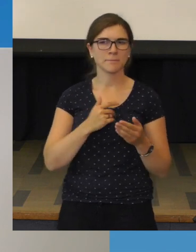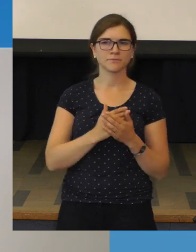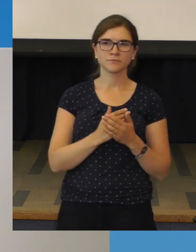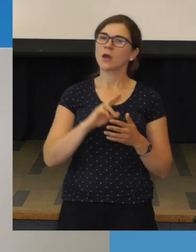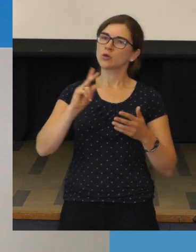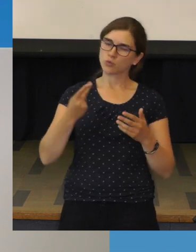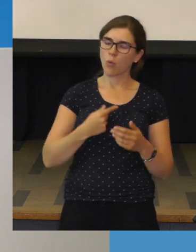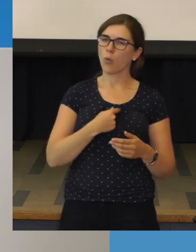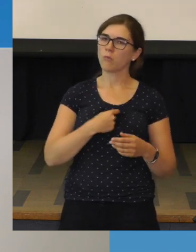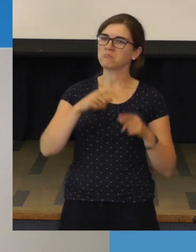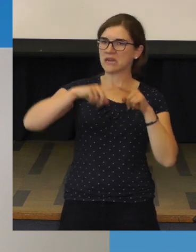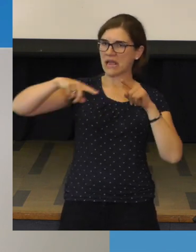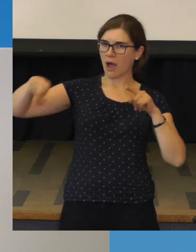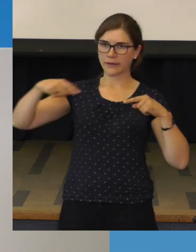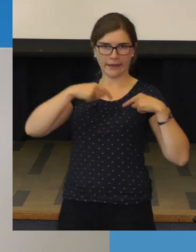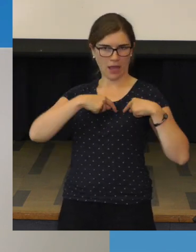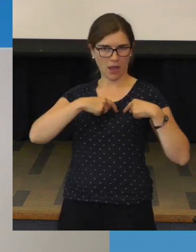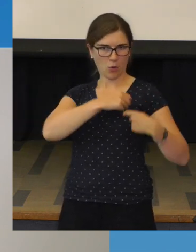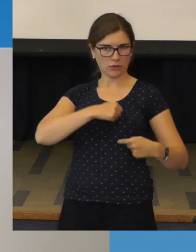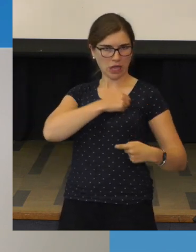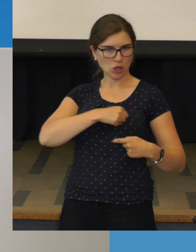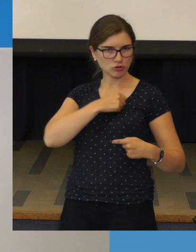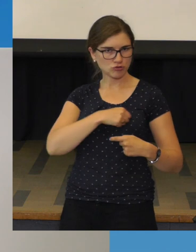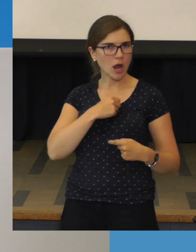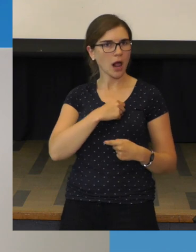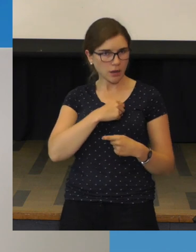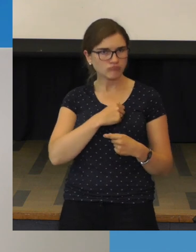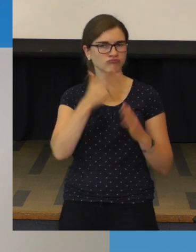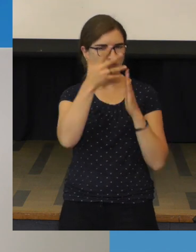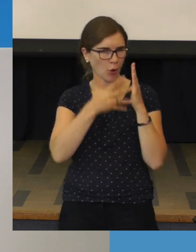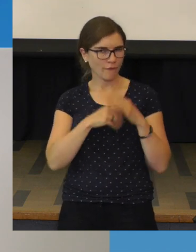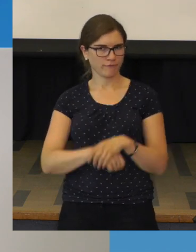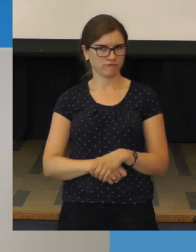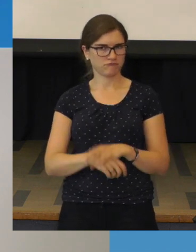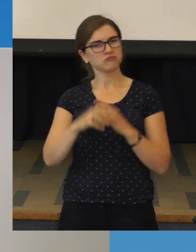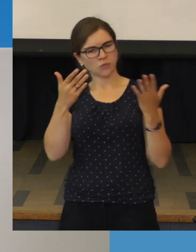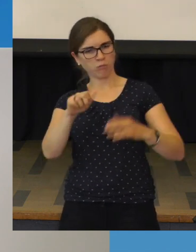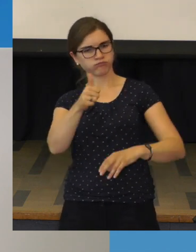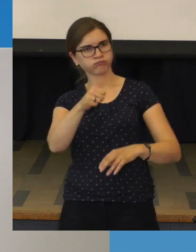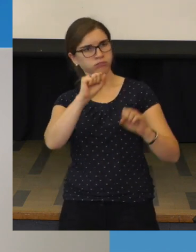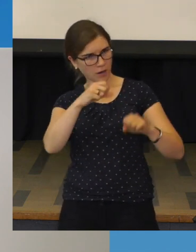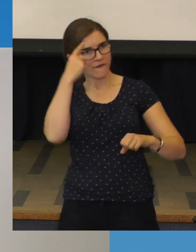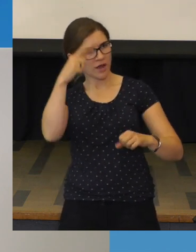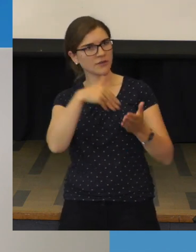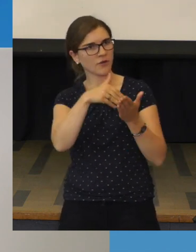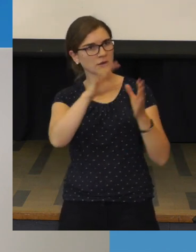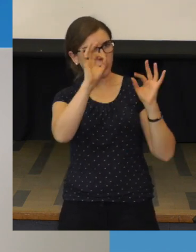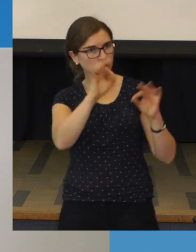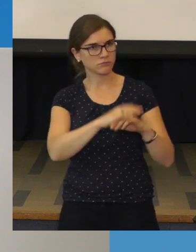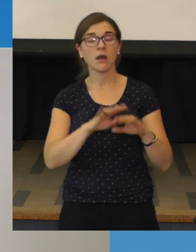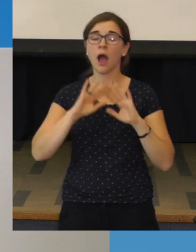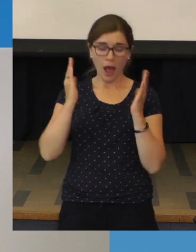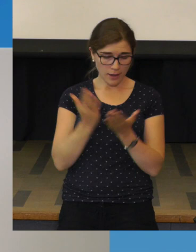nicht-invasiver Verfahren, EKG und Ultraschall mit weiter zu begleiten und zu beurteilen. Aber grundsätzlich sind wir für